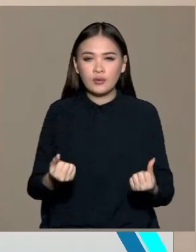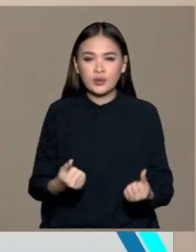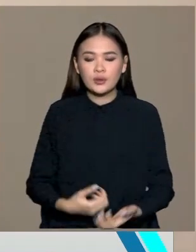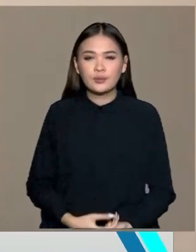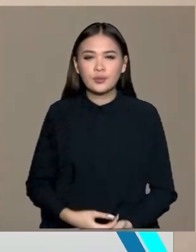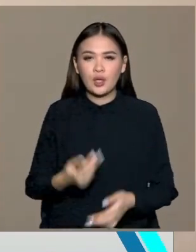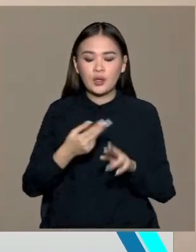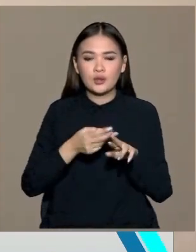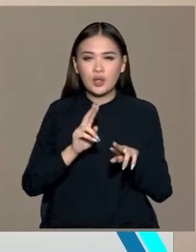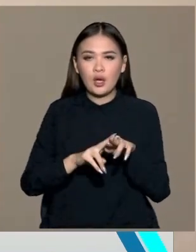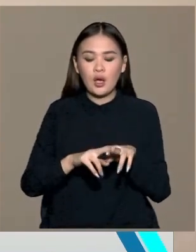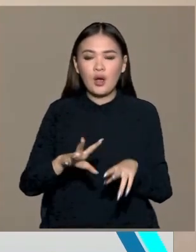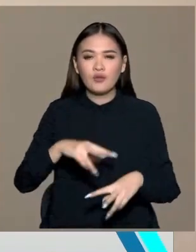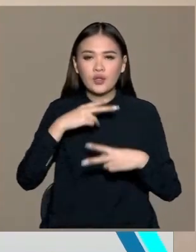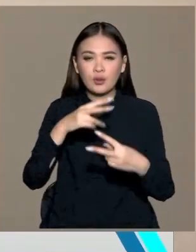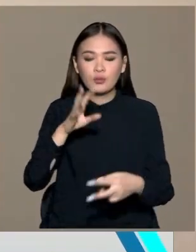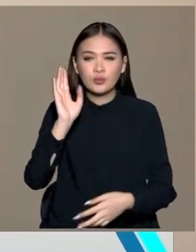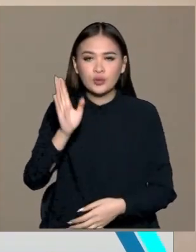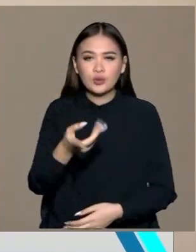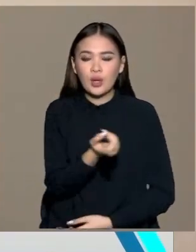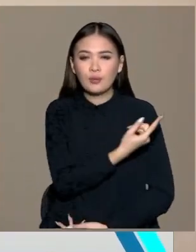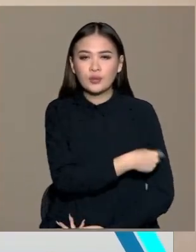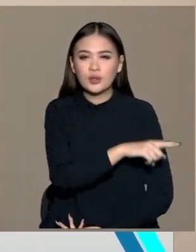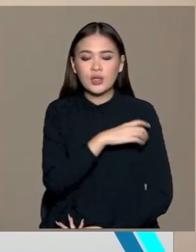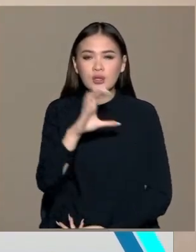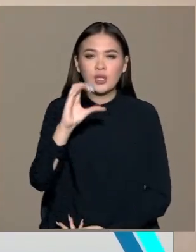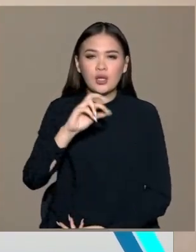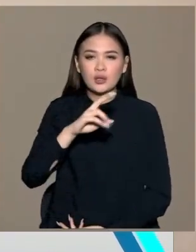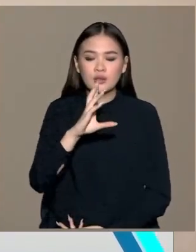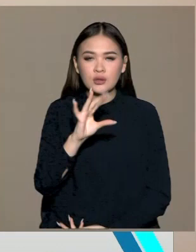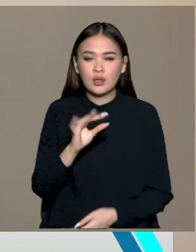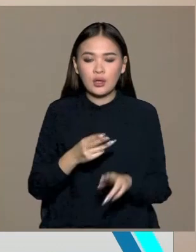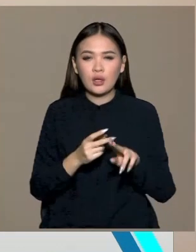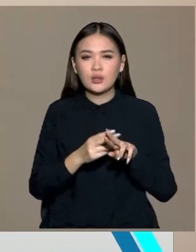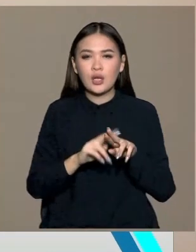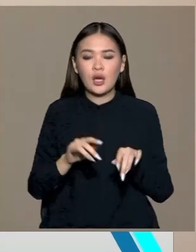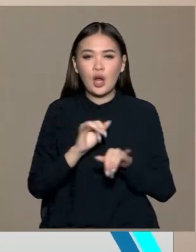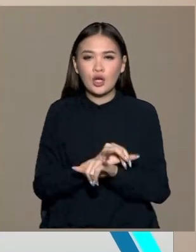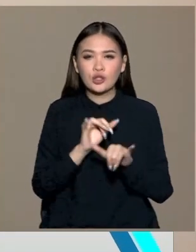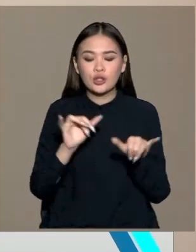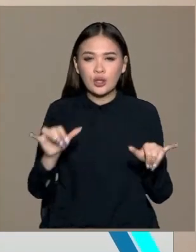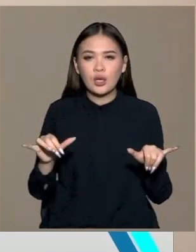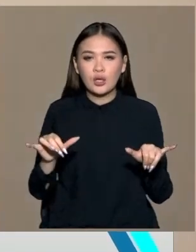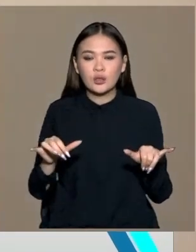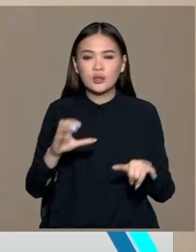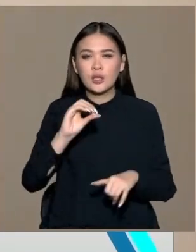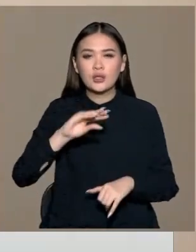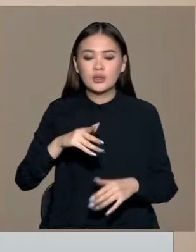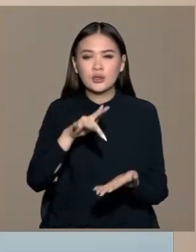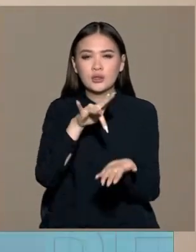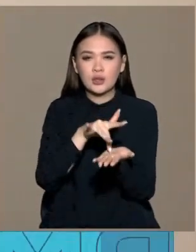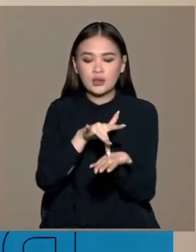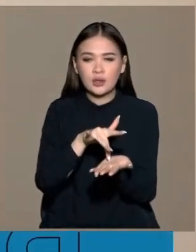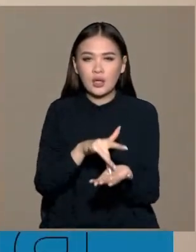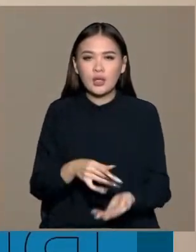в том числе будет особое внимание сельских округов а также будет расширенные сети революционных центров